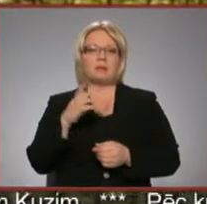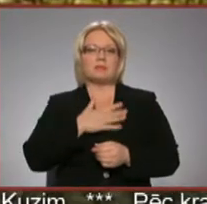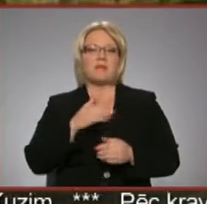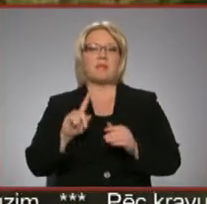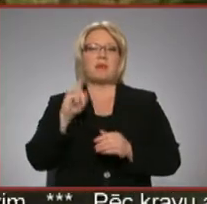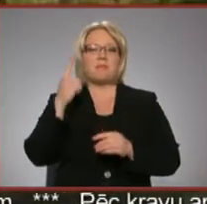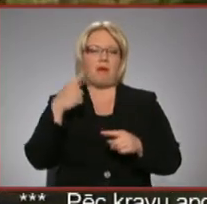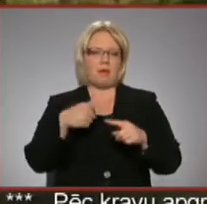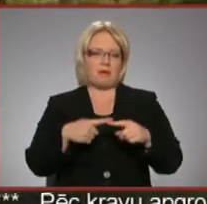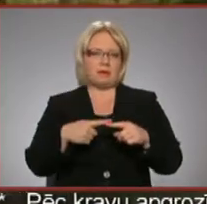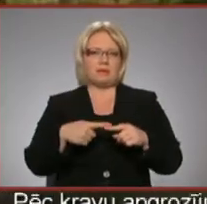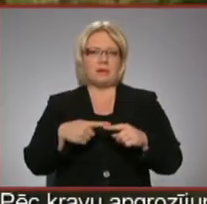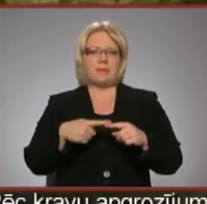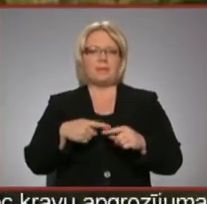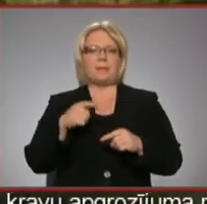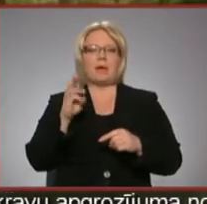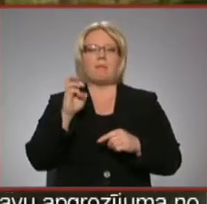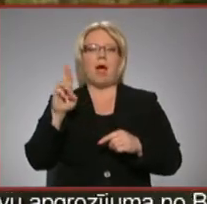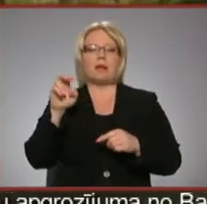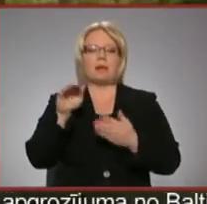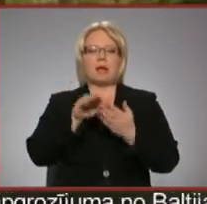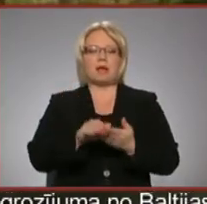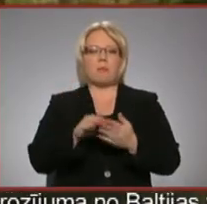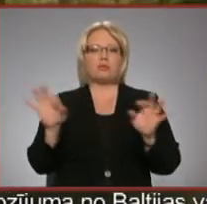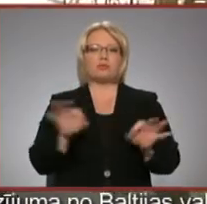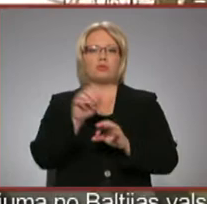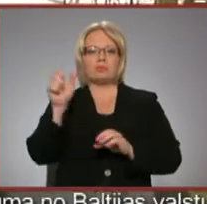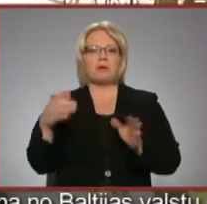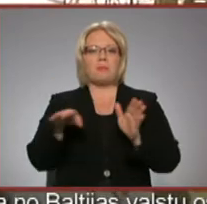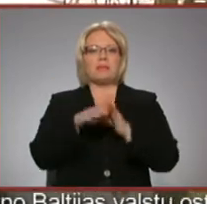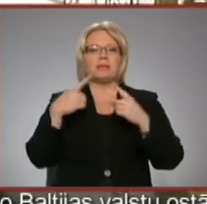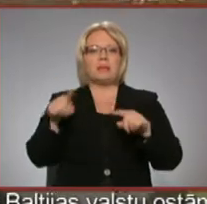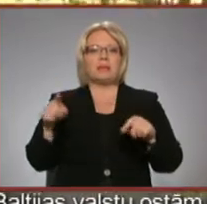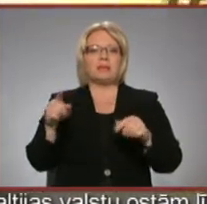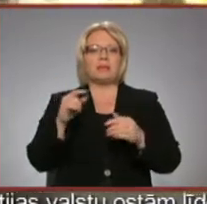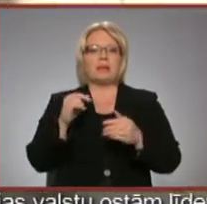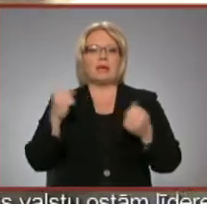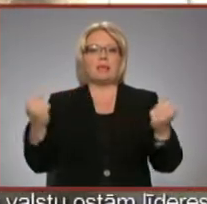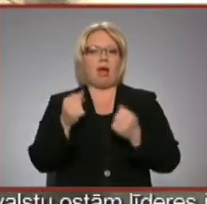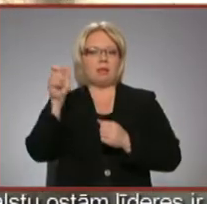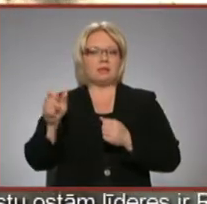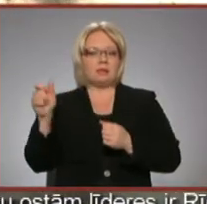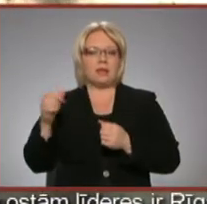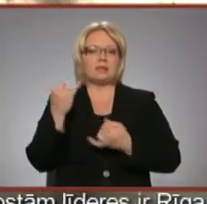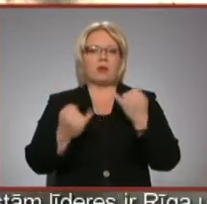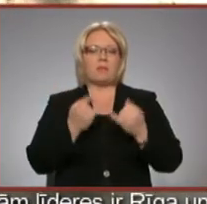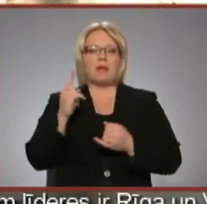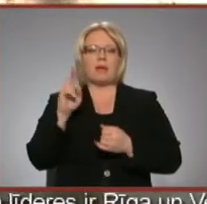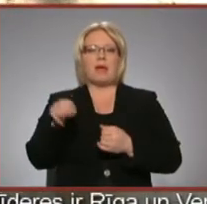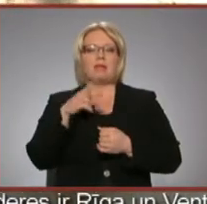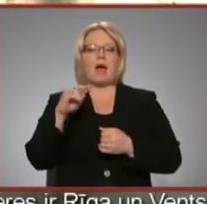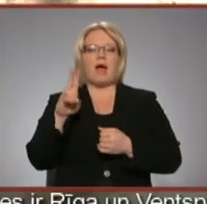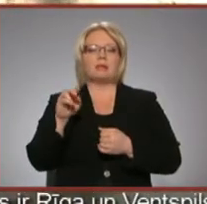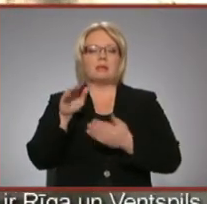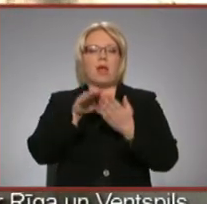reize. Mārtiņa kapos mūziķiem pievienojas arī citi talcinieki. Sakopjām būtu ne tikai Emīla Dārziņa atdusas